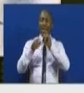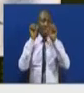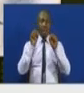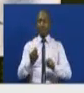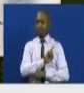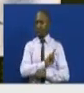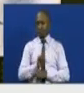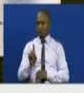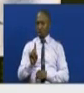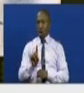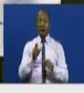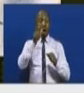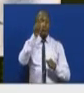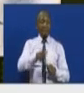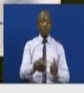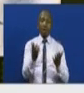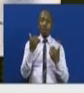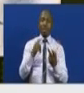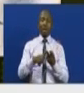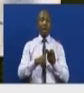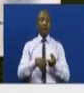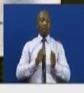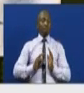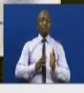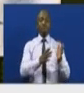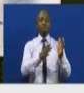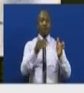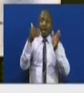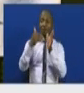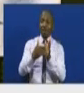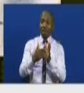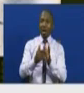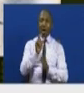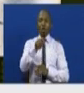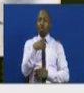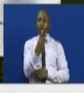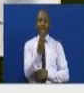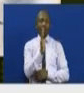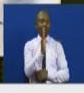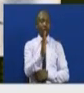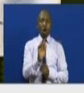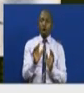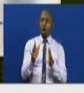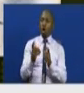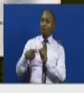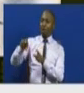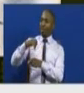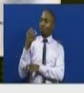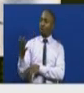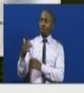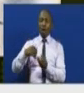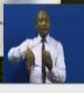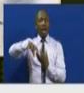mtu akapitisha hiyo sababu ya tano na mtu akafanya watatu vile vile, akaogopa kufanya sababu kuharibu rhythm ya